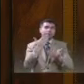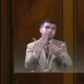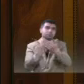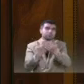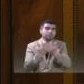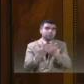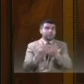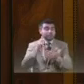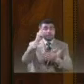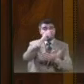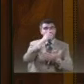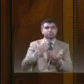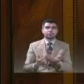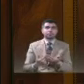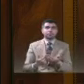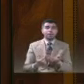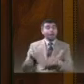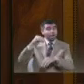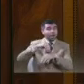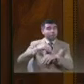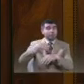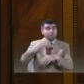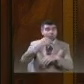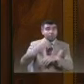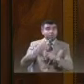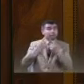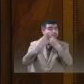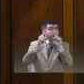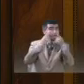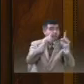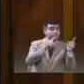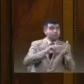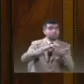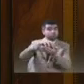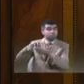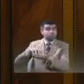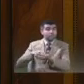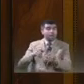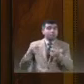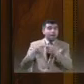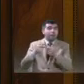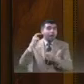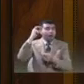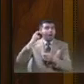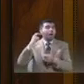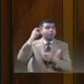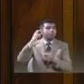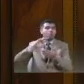لا تحسد عليه، أيضا مجموعة من الدول تحلم بالسلم